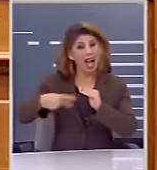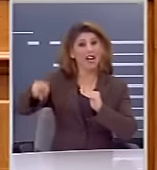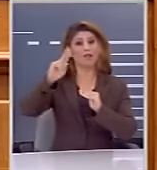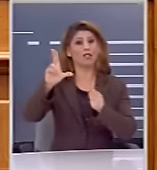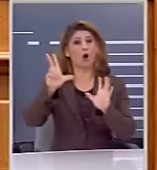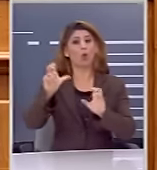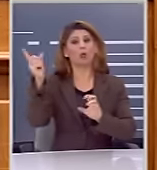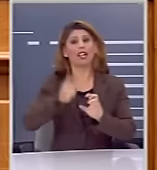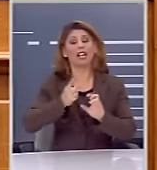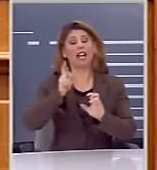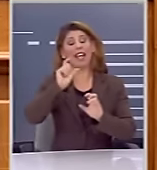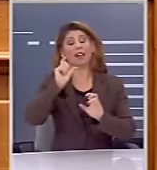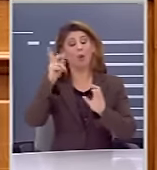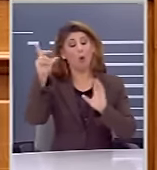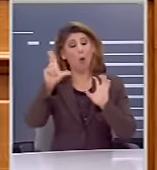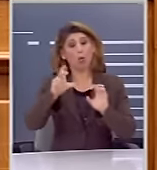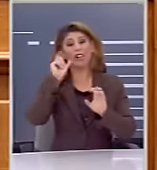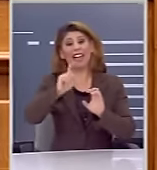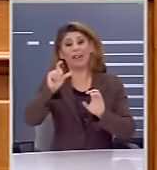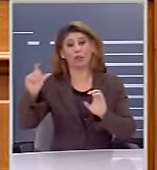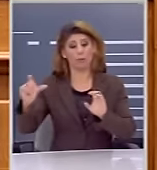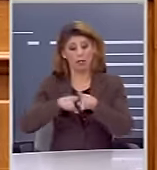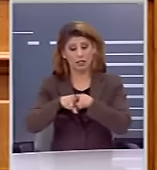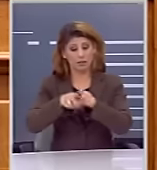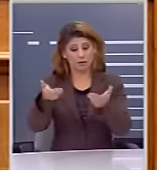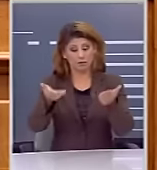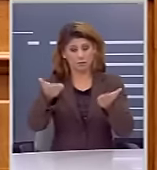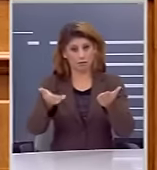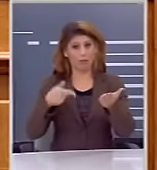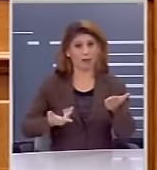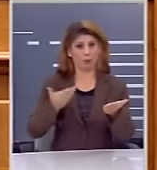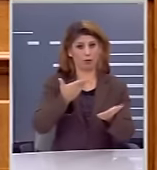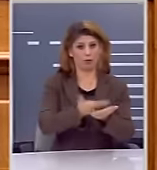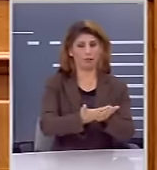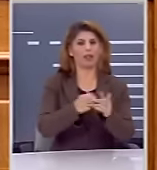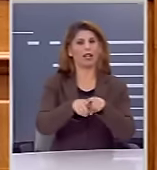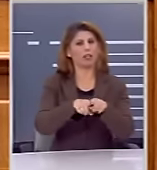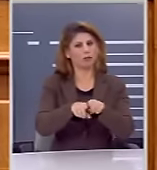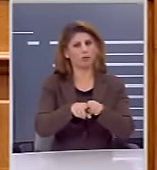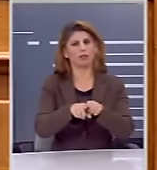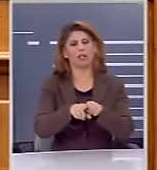σε σύγκριση με αυτά που υποβλήθηκαν από το υπαίθεθα στο Υπουργείο Οικονομικών και αφορά σε πιστώσεις αποδοχών.